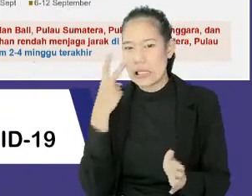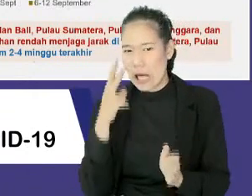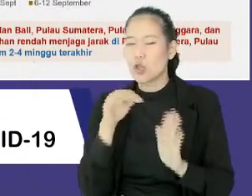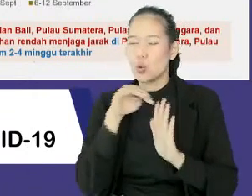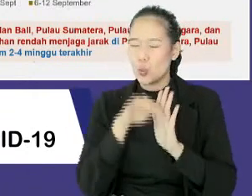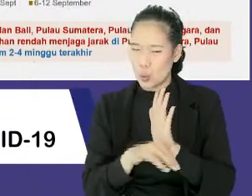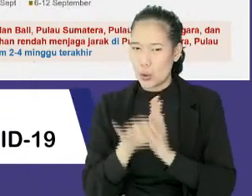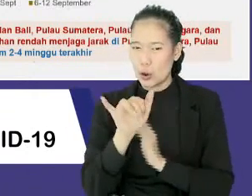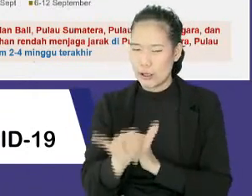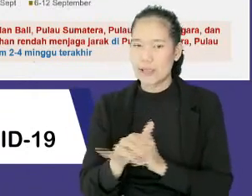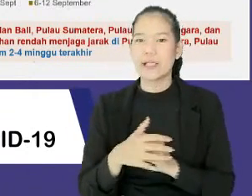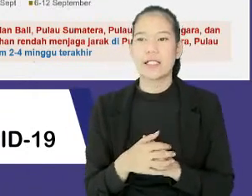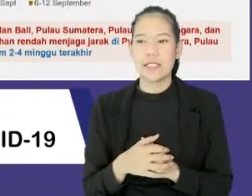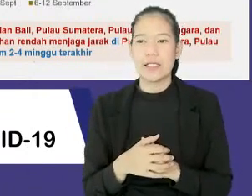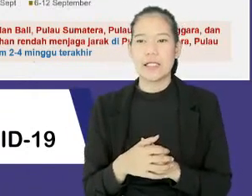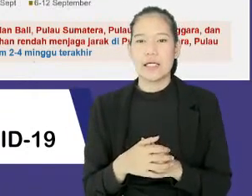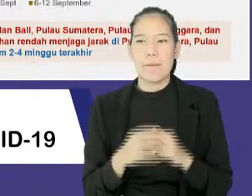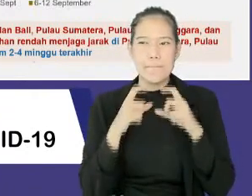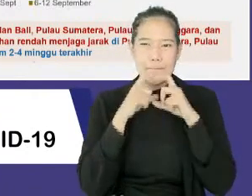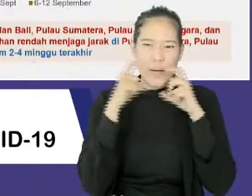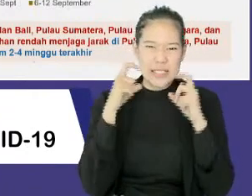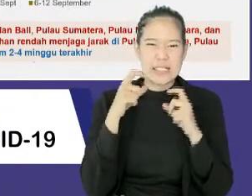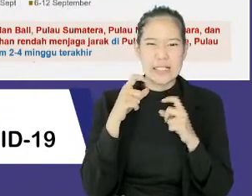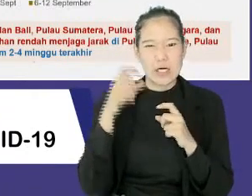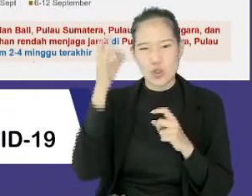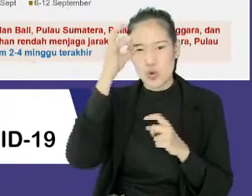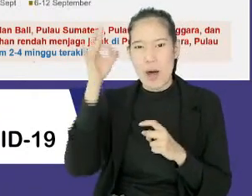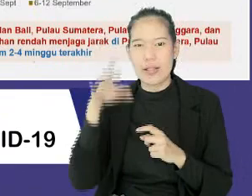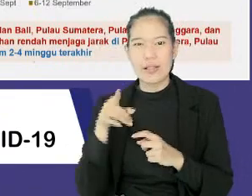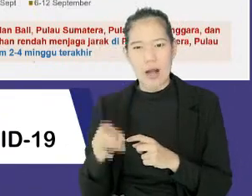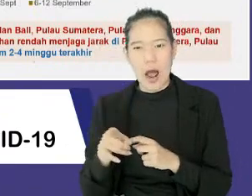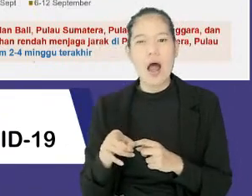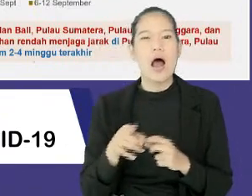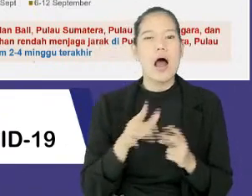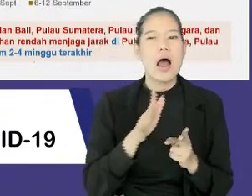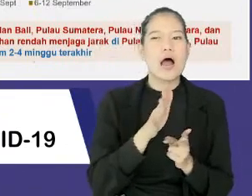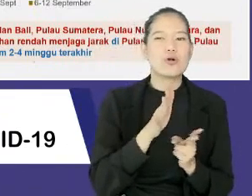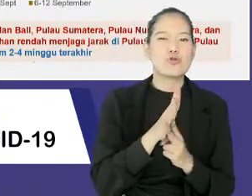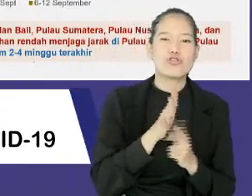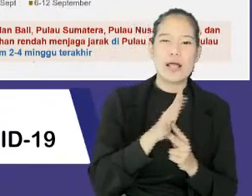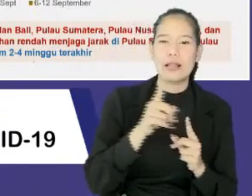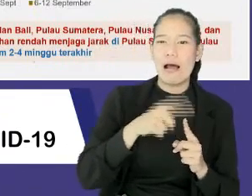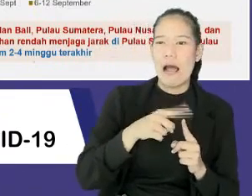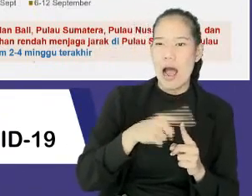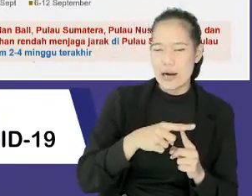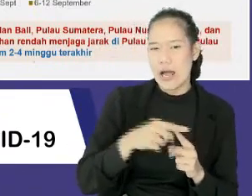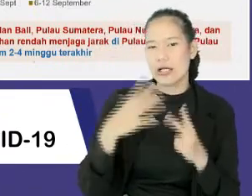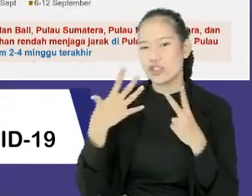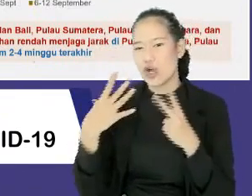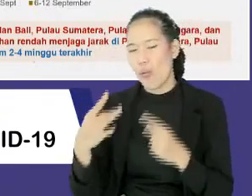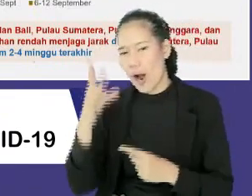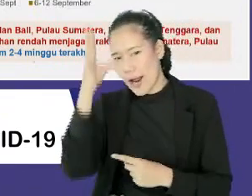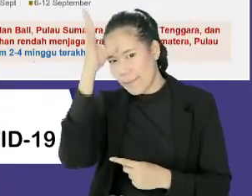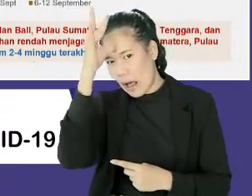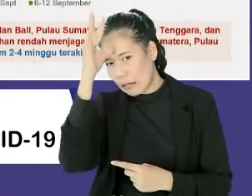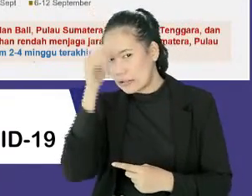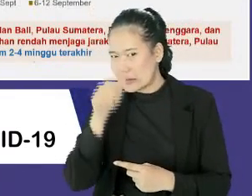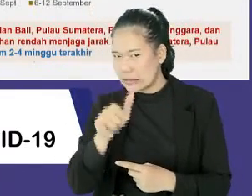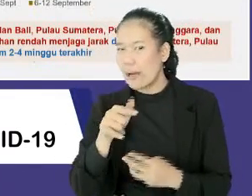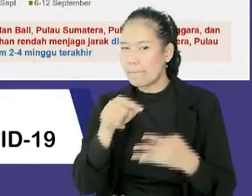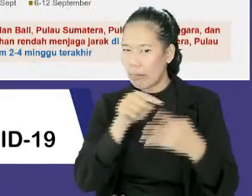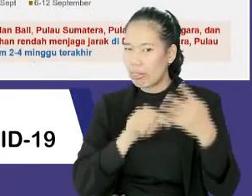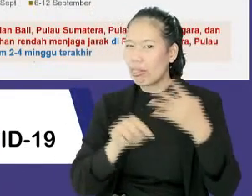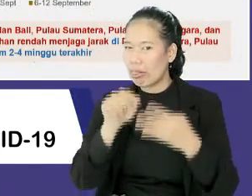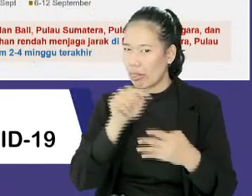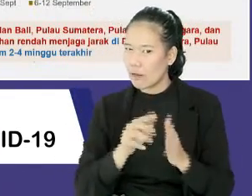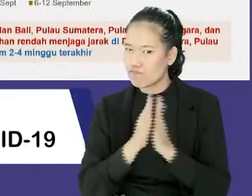terlihat penurunan kepatuhan penggunaan masker di pulau Sumatera Nusa Tenggara pulau sulawesi dan Jawa dan Bali ini di ingetin lagi nih